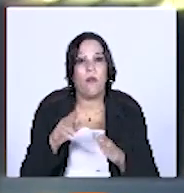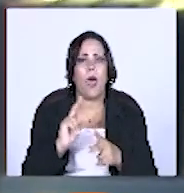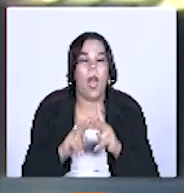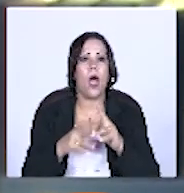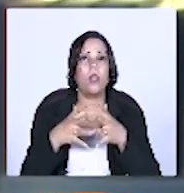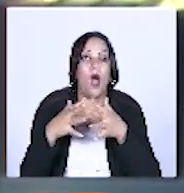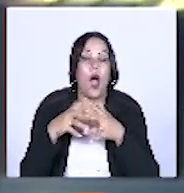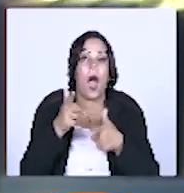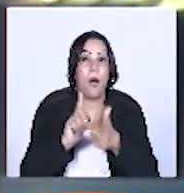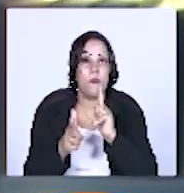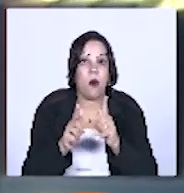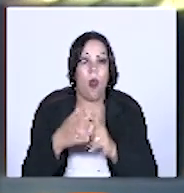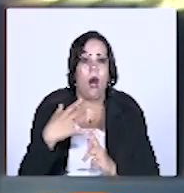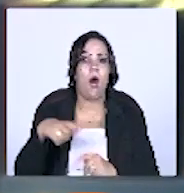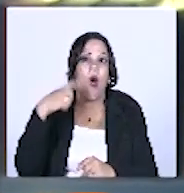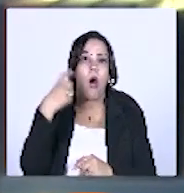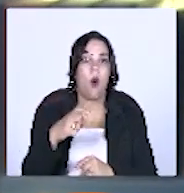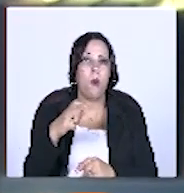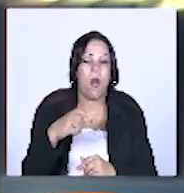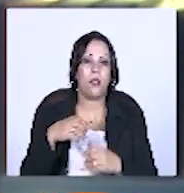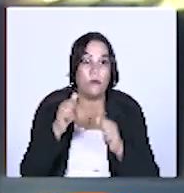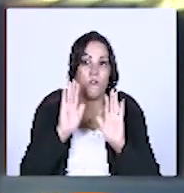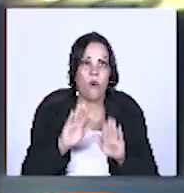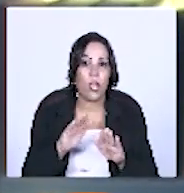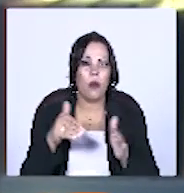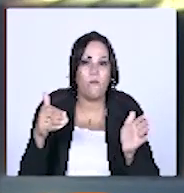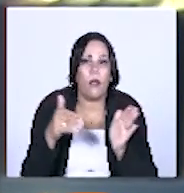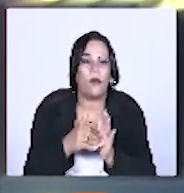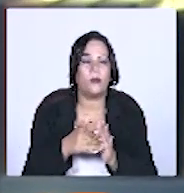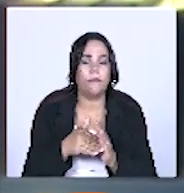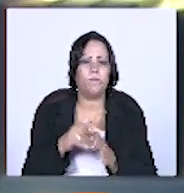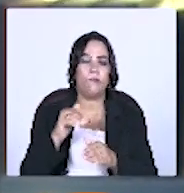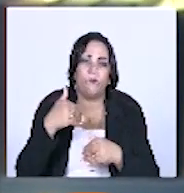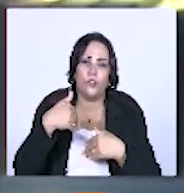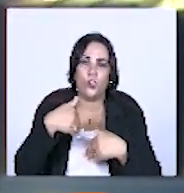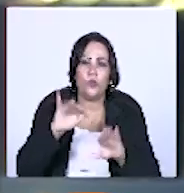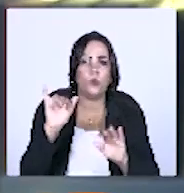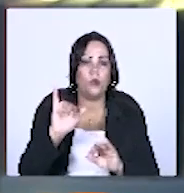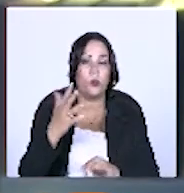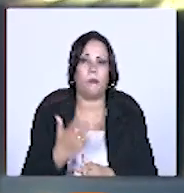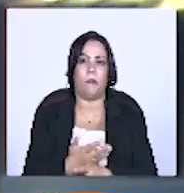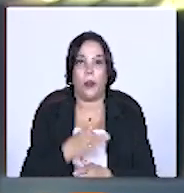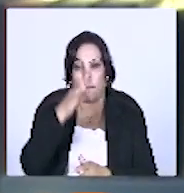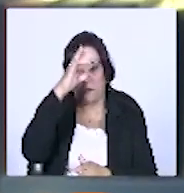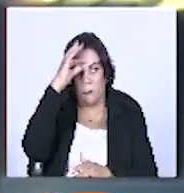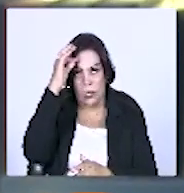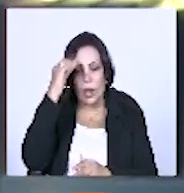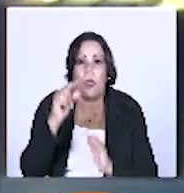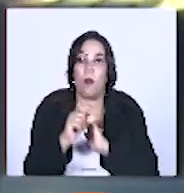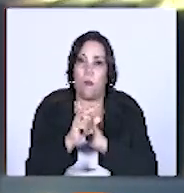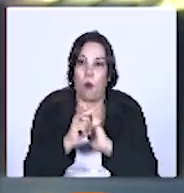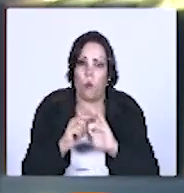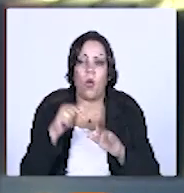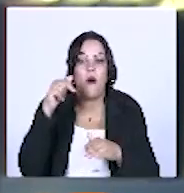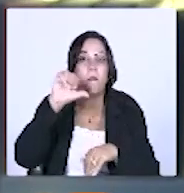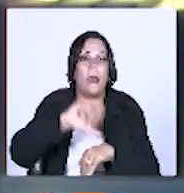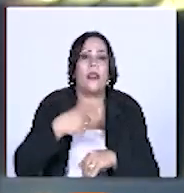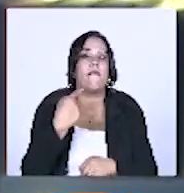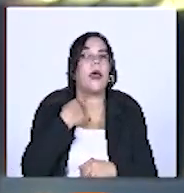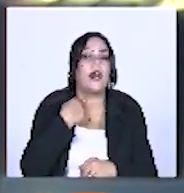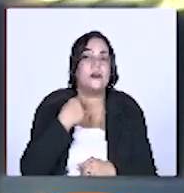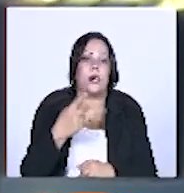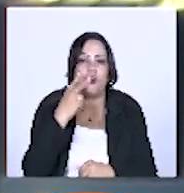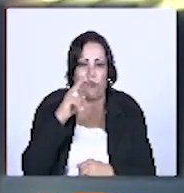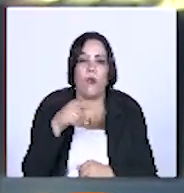امريكيه قويه وبعد كده بتتنازل عنها يعني مساله ال في غزه حتى احنا